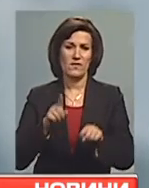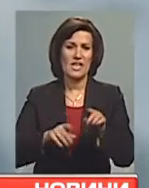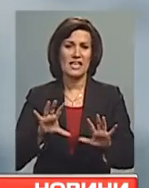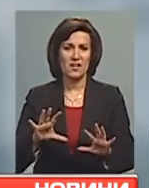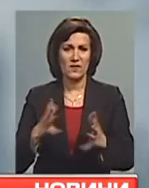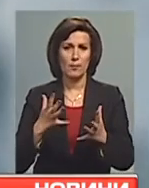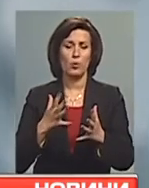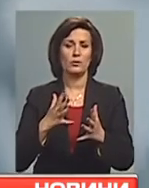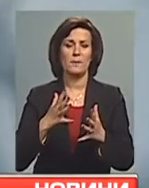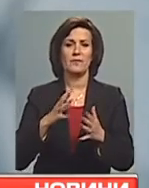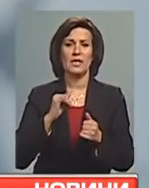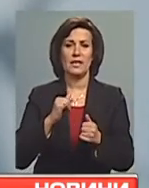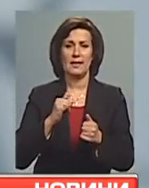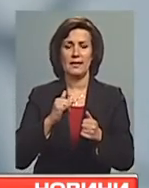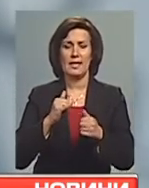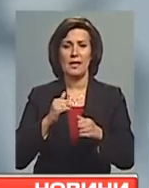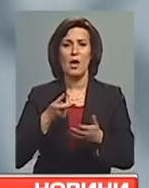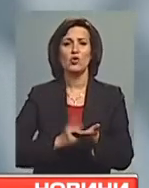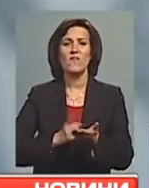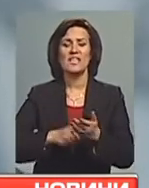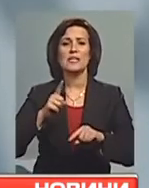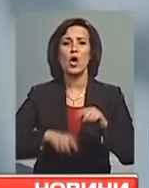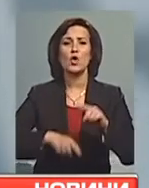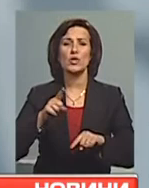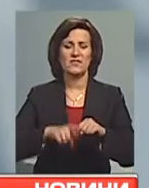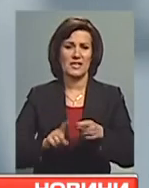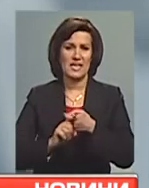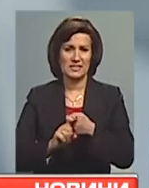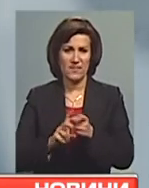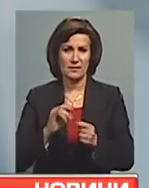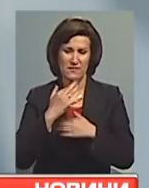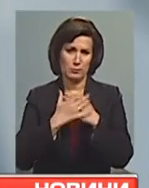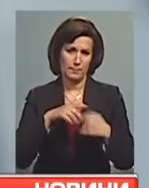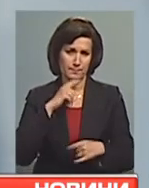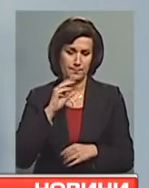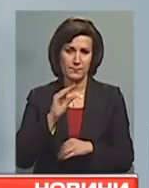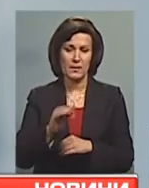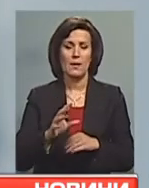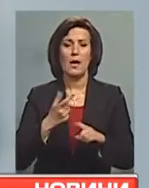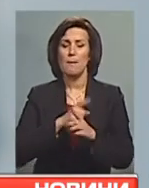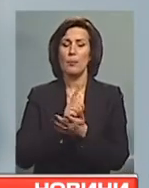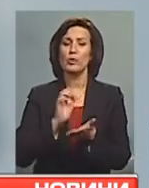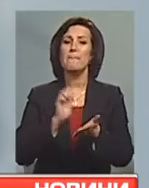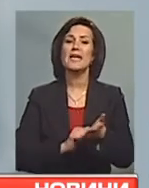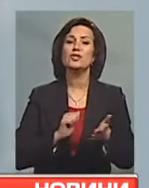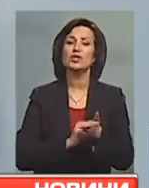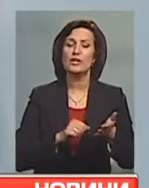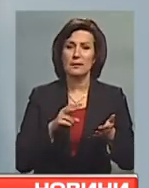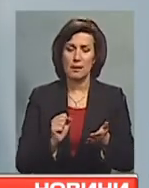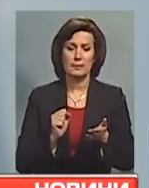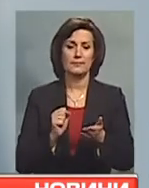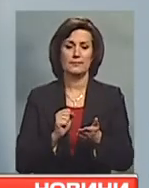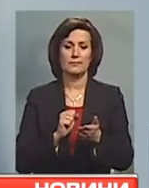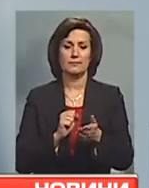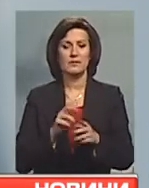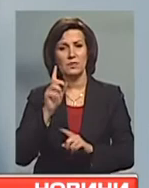і довести родственні зв'язки, вибачте, російською мовою. Ми маємо вказати причину, за якою ми виїжджаємо